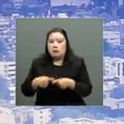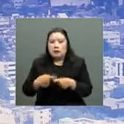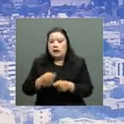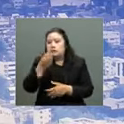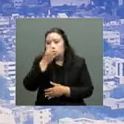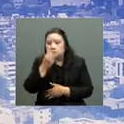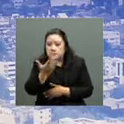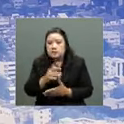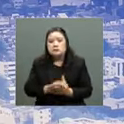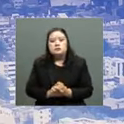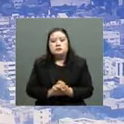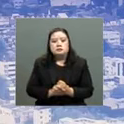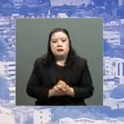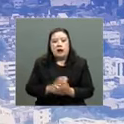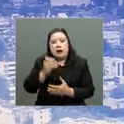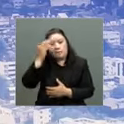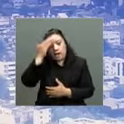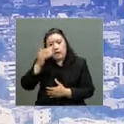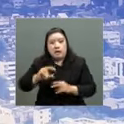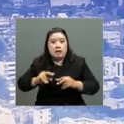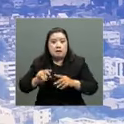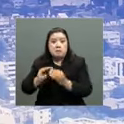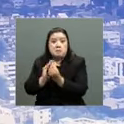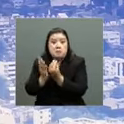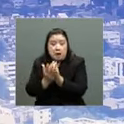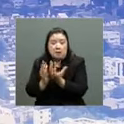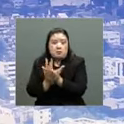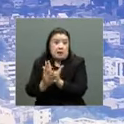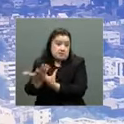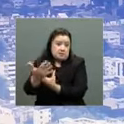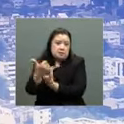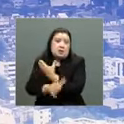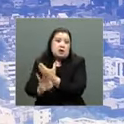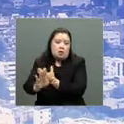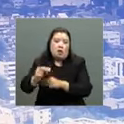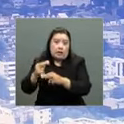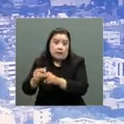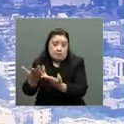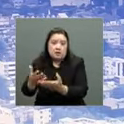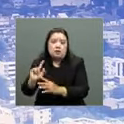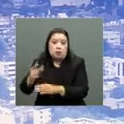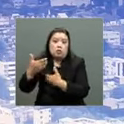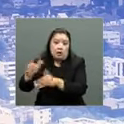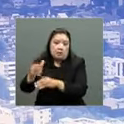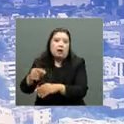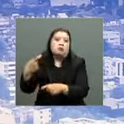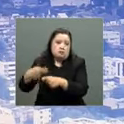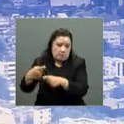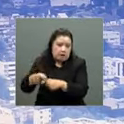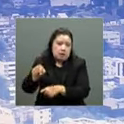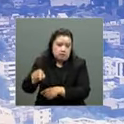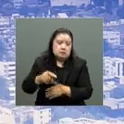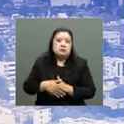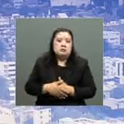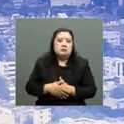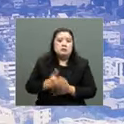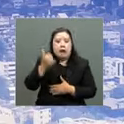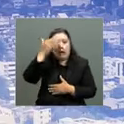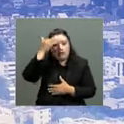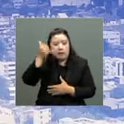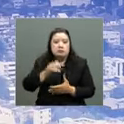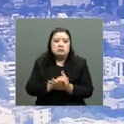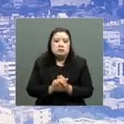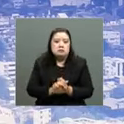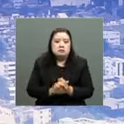ประเทศที่ไม่ได้ผลิตในเรื่องของอาหารการกินซิอีกครับเขาจะแย่ยิ่งกว่าเราประเทศที่เขามีสภาพของฤดูกาลที่ไม่